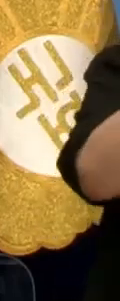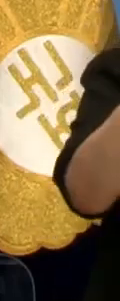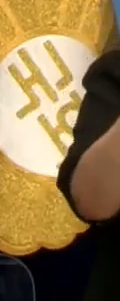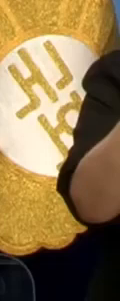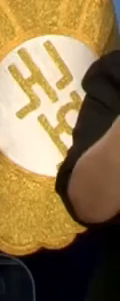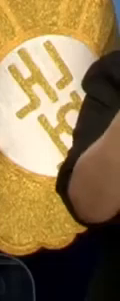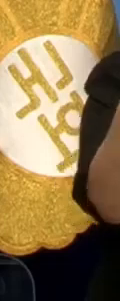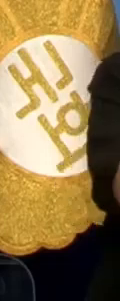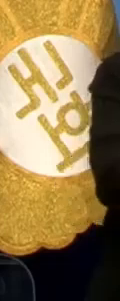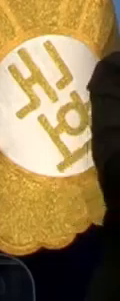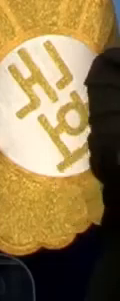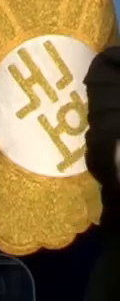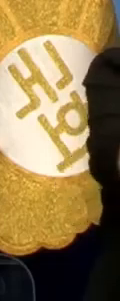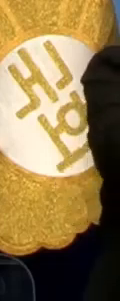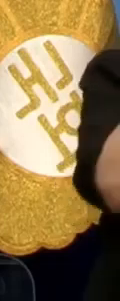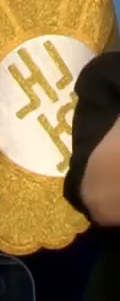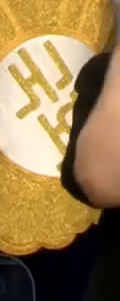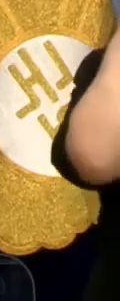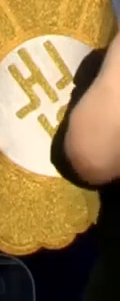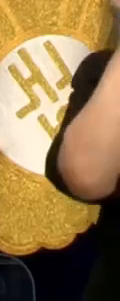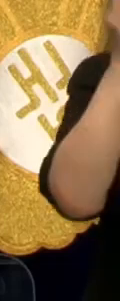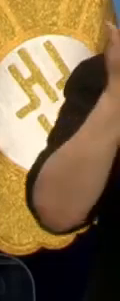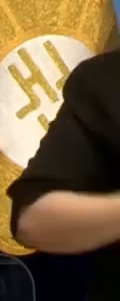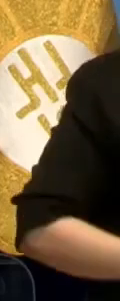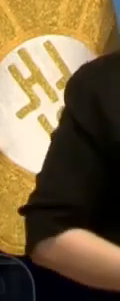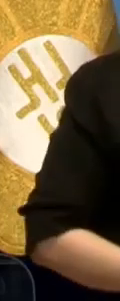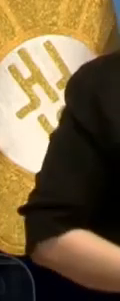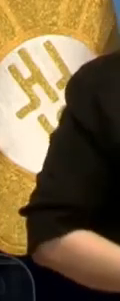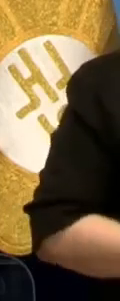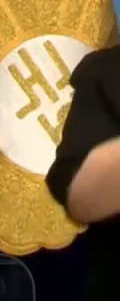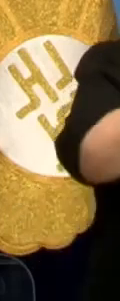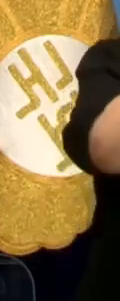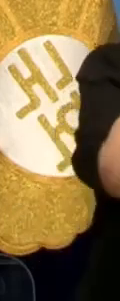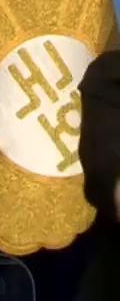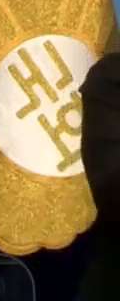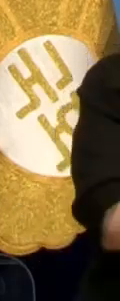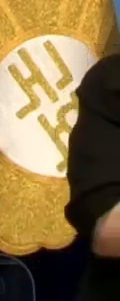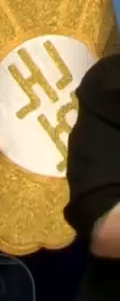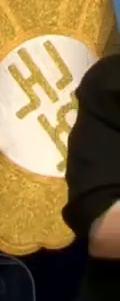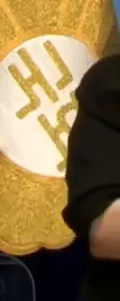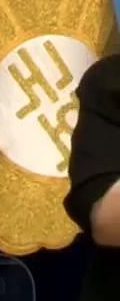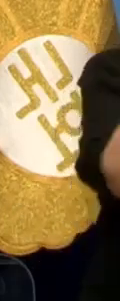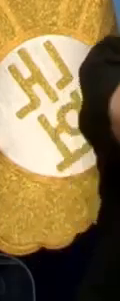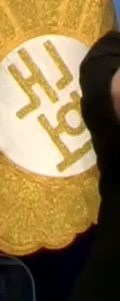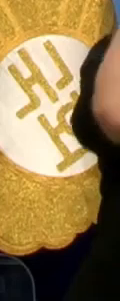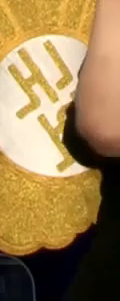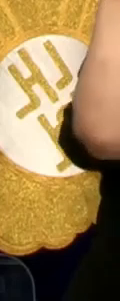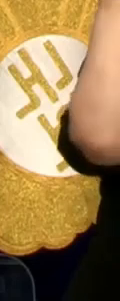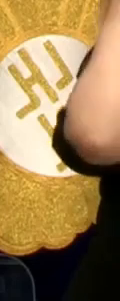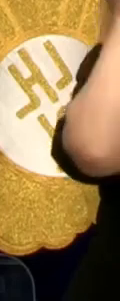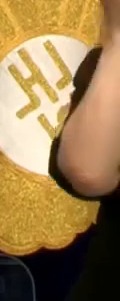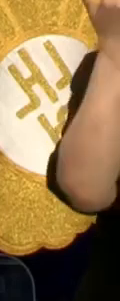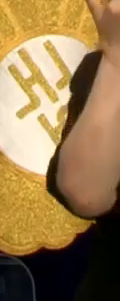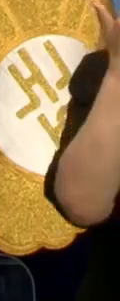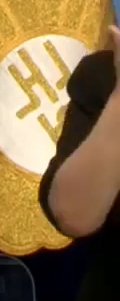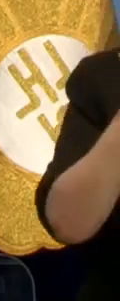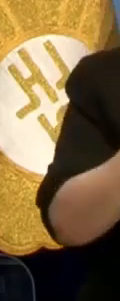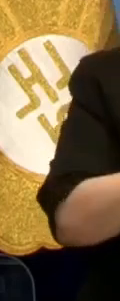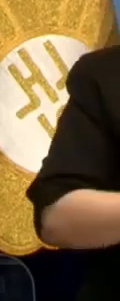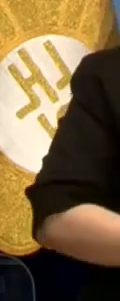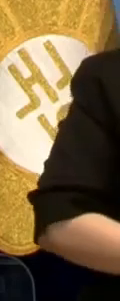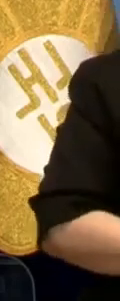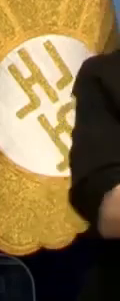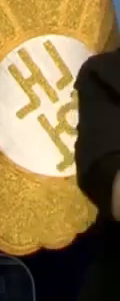나가는 방식도 있을 수 있습니다. 그중에 대표적인 영역이 청년으로 생각되고 그래서 청년